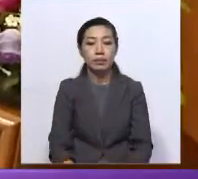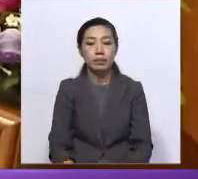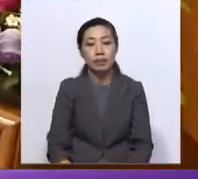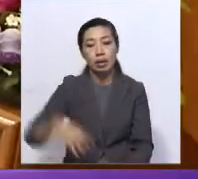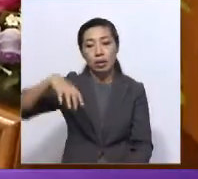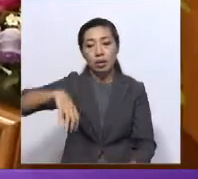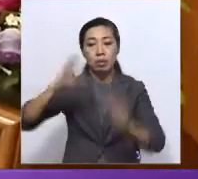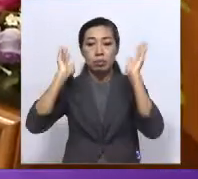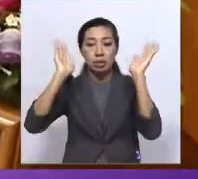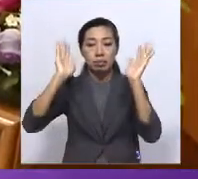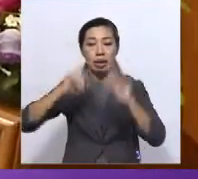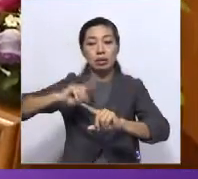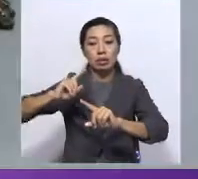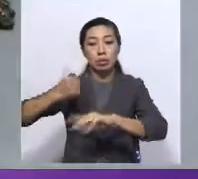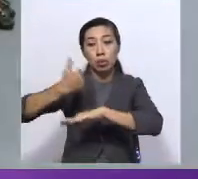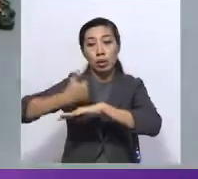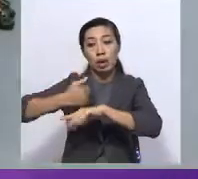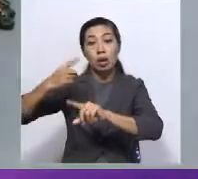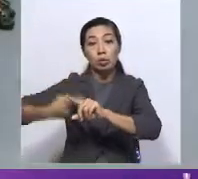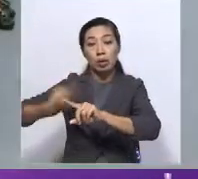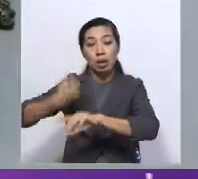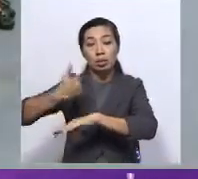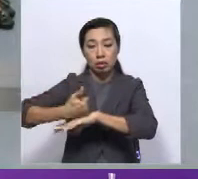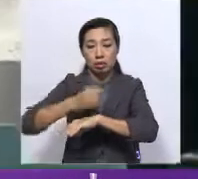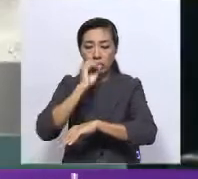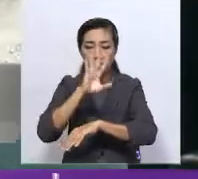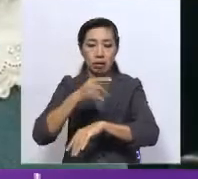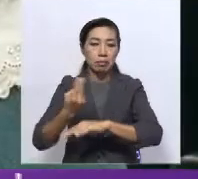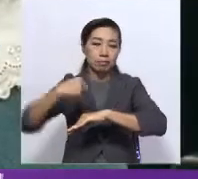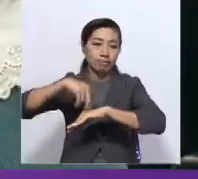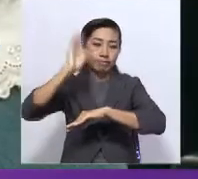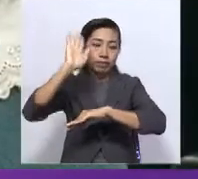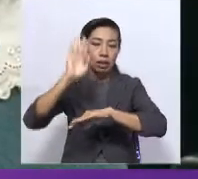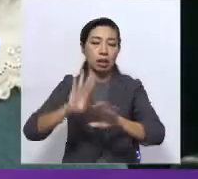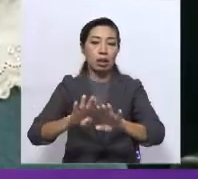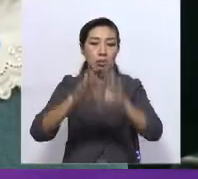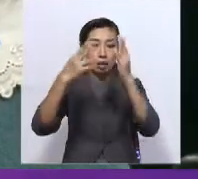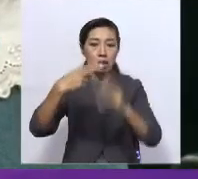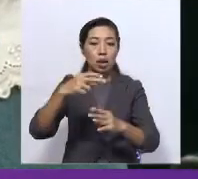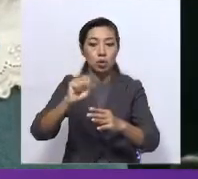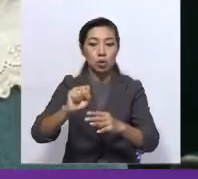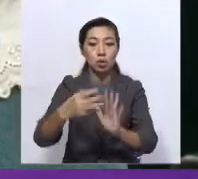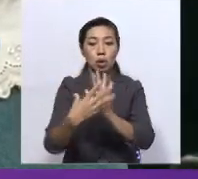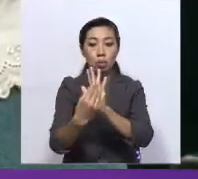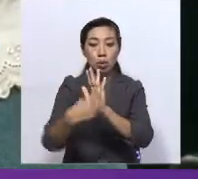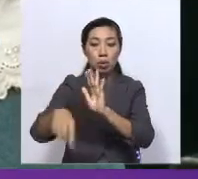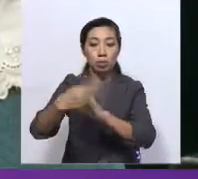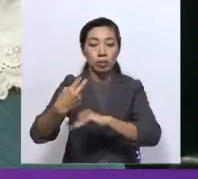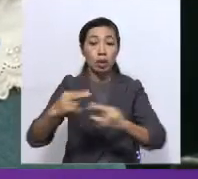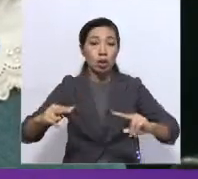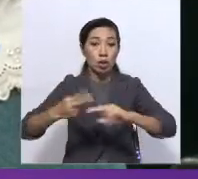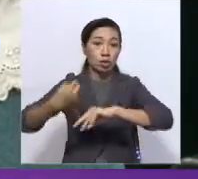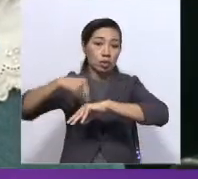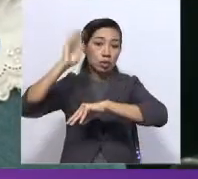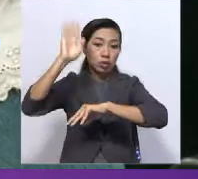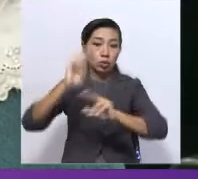ธิบดีกรมประชาสัมพันธ์เปิดการอบรมหลักสูตรโฆษกกระทรวงรุ่นที่3ซึ่งจัดโดยสถาบันการประชาสัมพันธ์โด